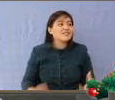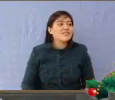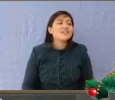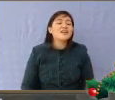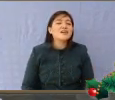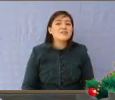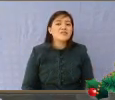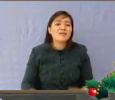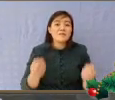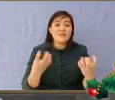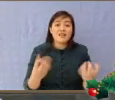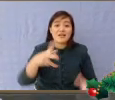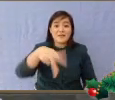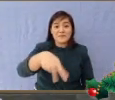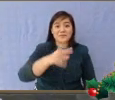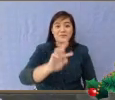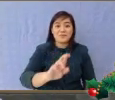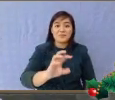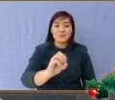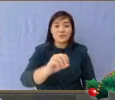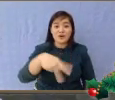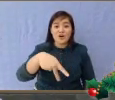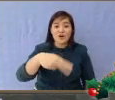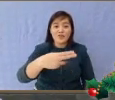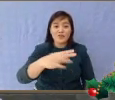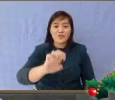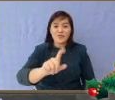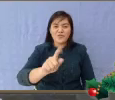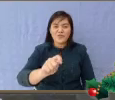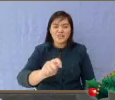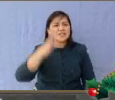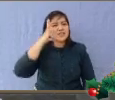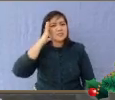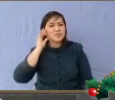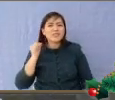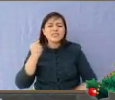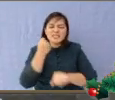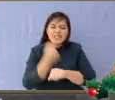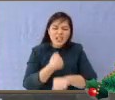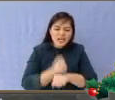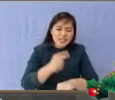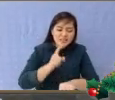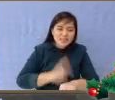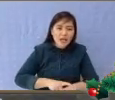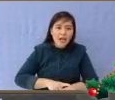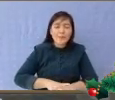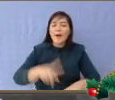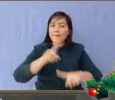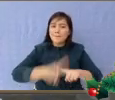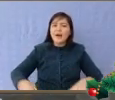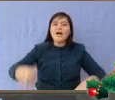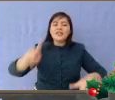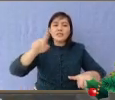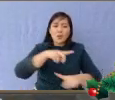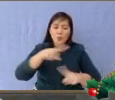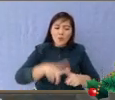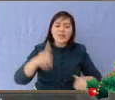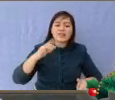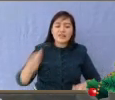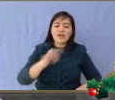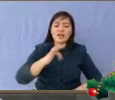death, doon po nila naramdaman, mas lalong nakita at na-experience yung pong presensya ng Panginoon.